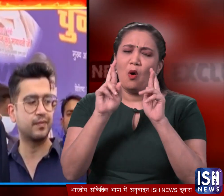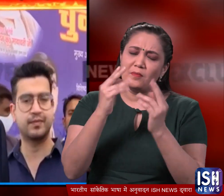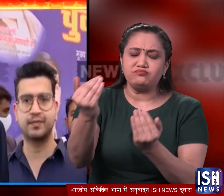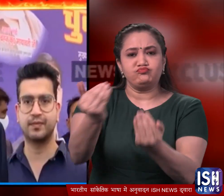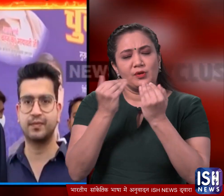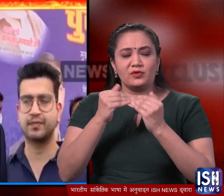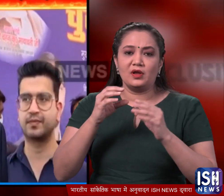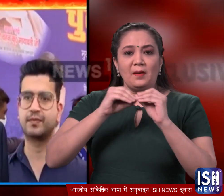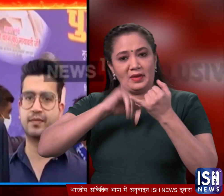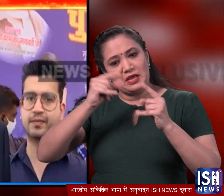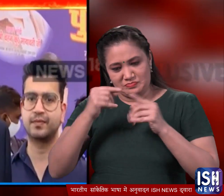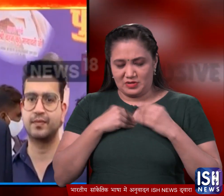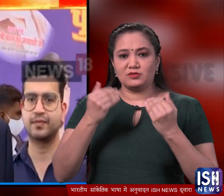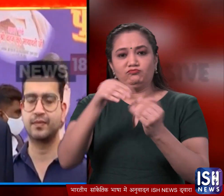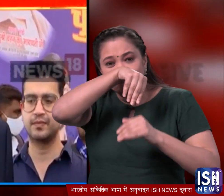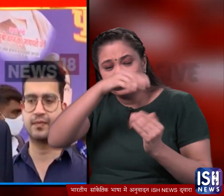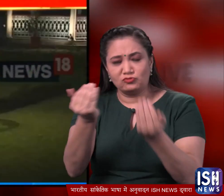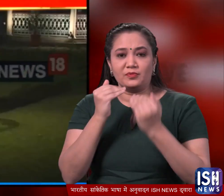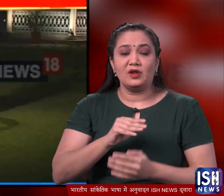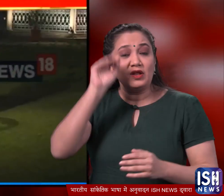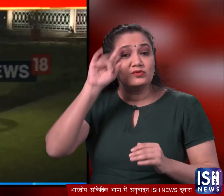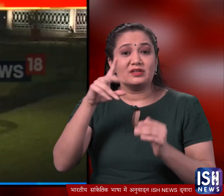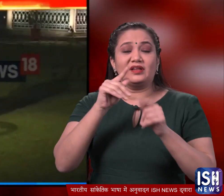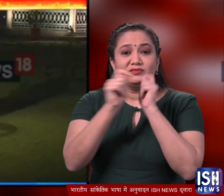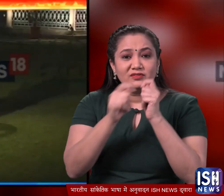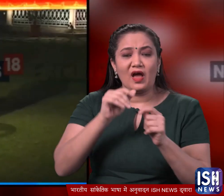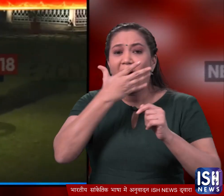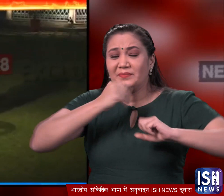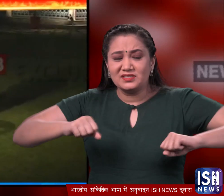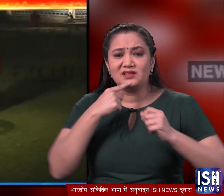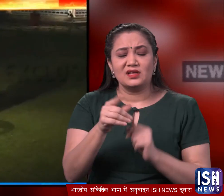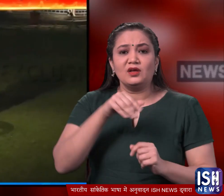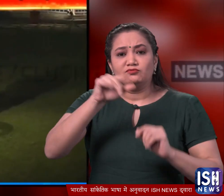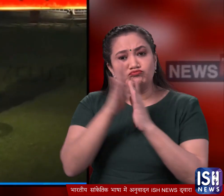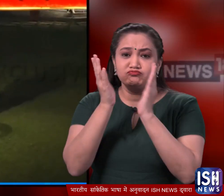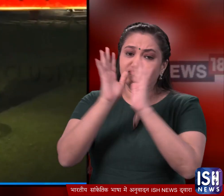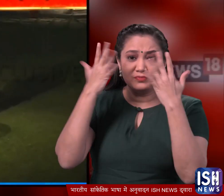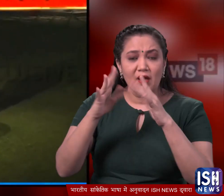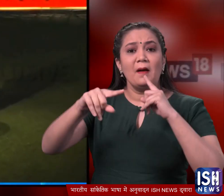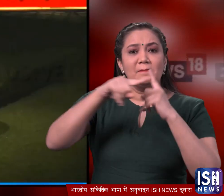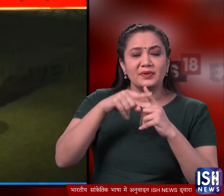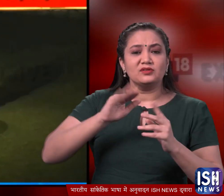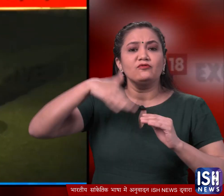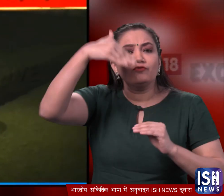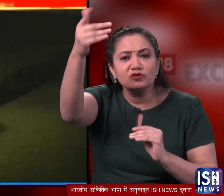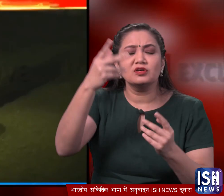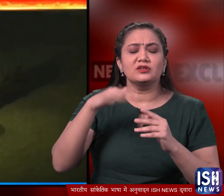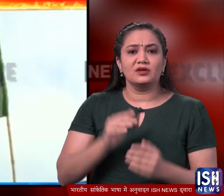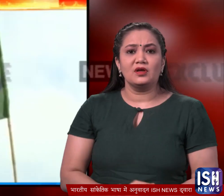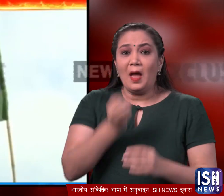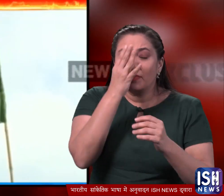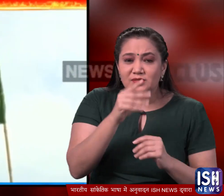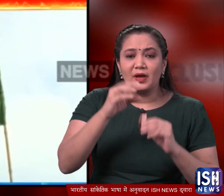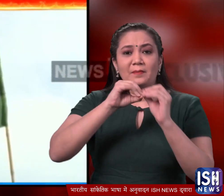वो सब के सब बहुजन समाज पार्टी के साथ में हैं। न्यूज 18 को दिए इंटरव्यू में अमित शाह ने बीएसपी की तारीफ तो की थी, लेकिन उन्होंने आने वाले समय